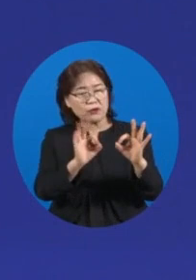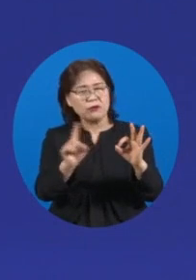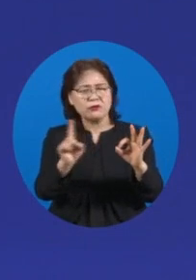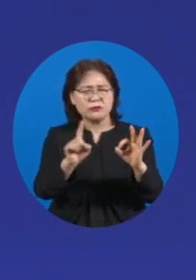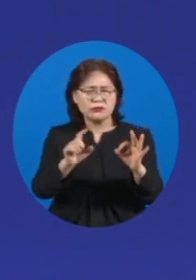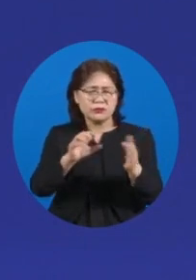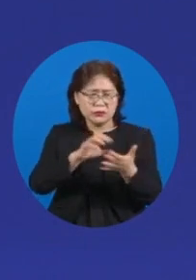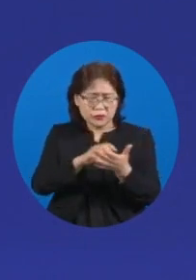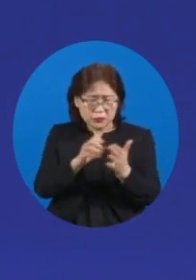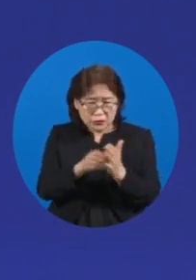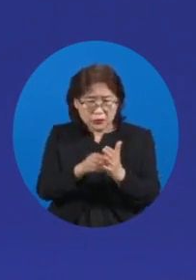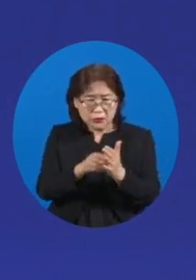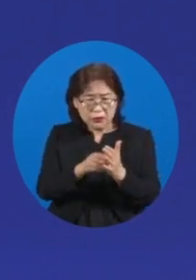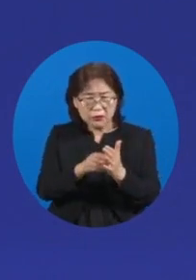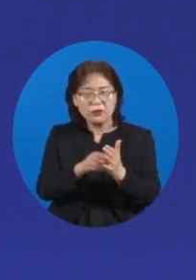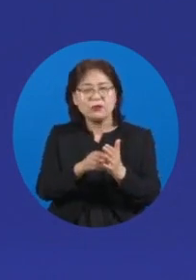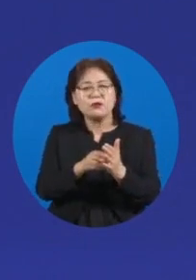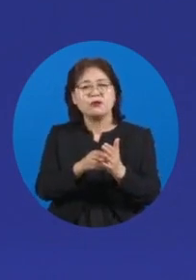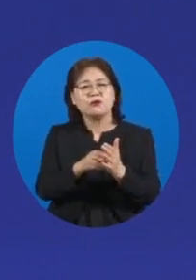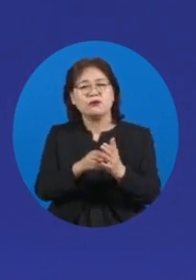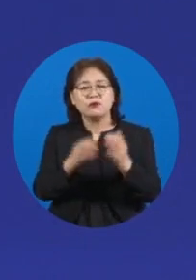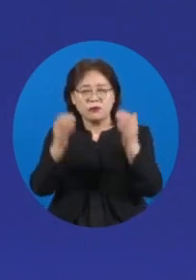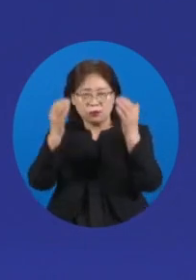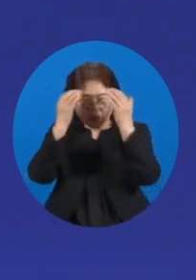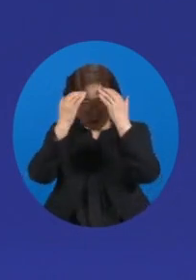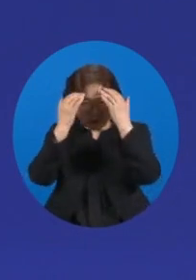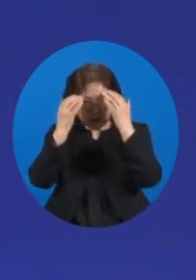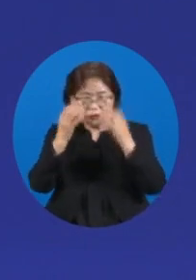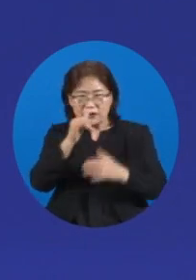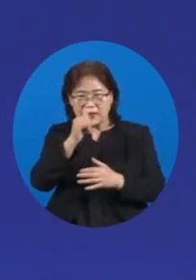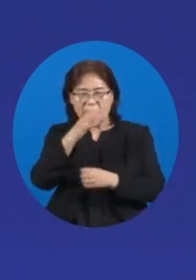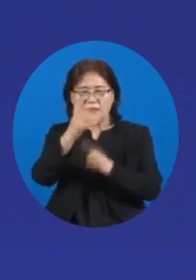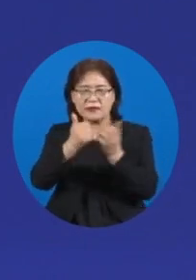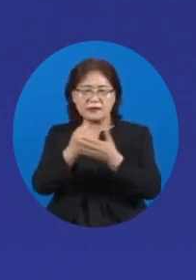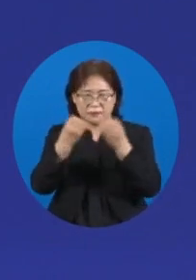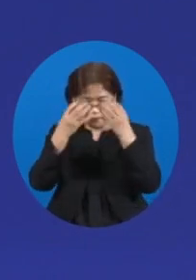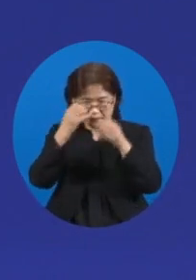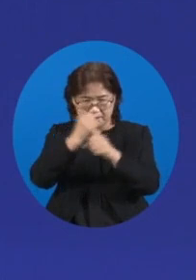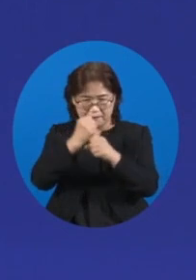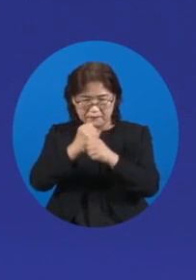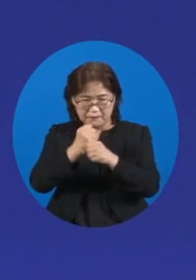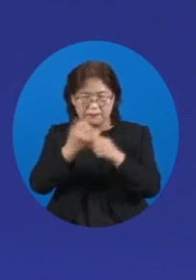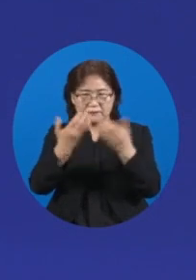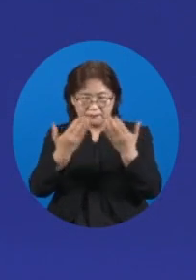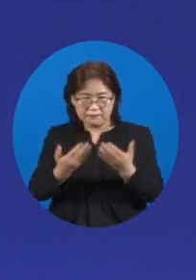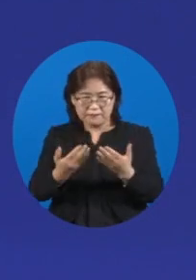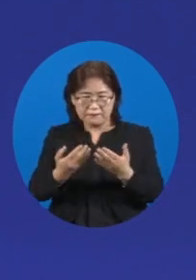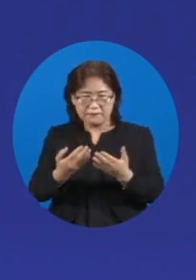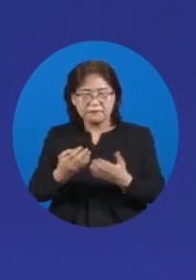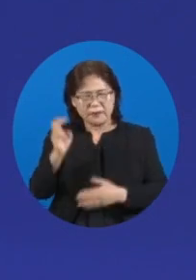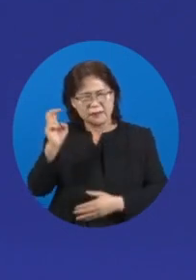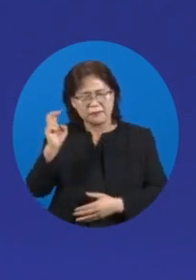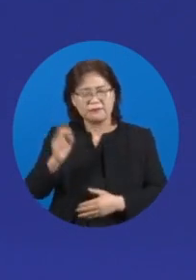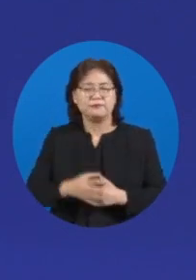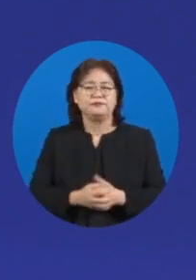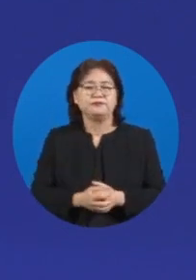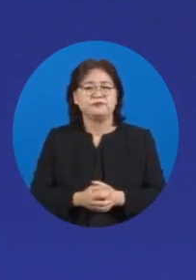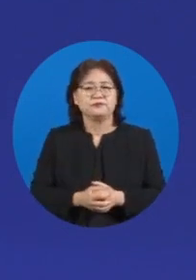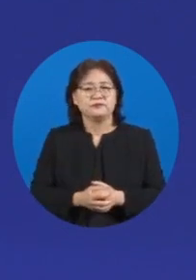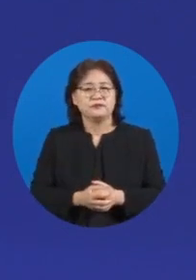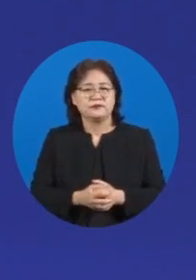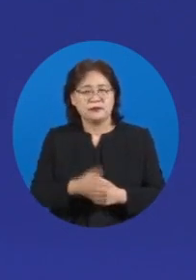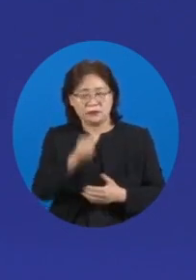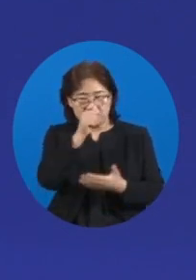정도의 통증은 있도록 하나님이 창조 하셨을 것으로 생각을 합니다 그런데